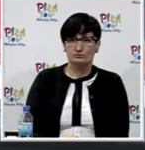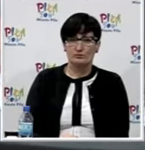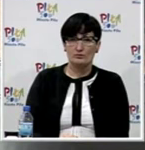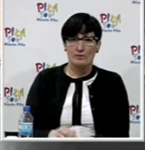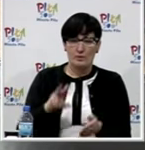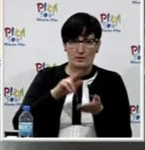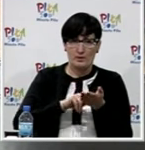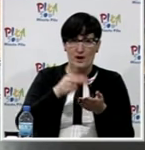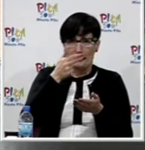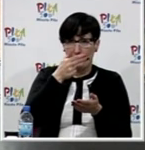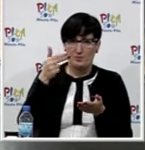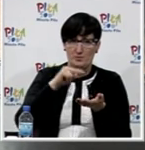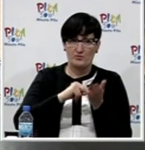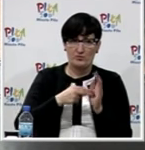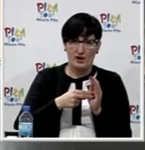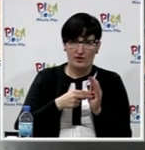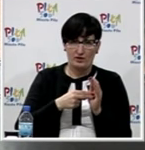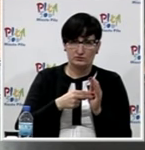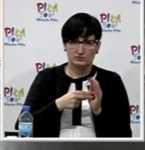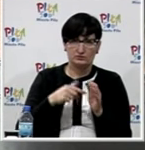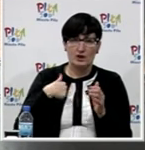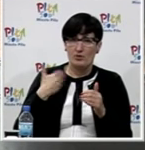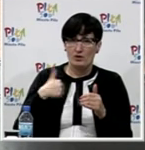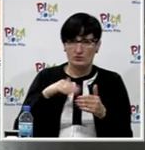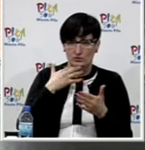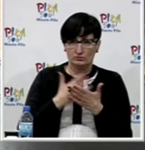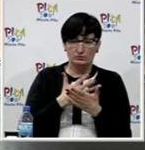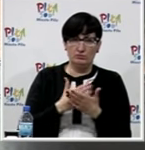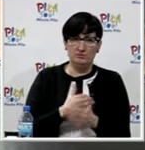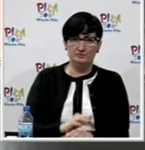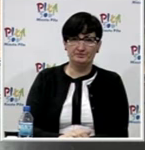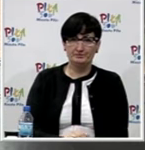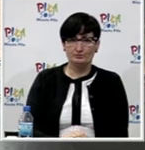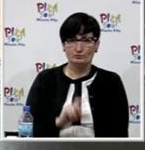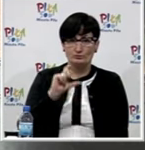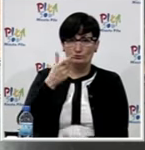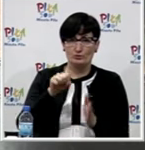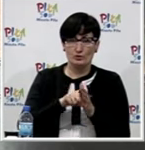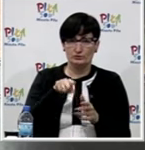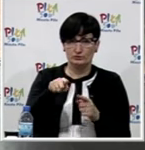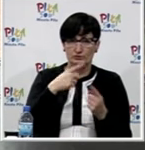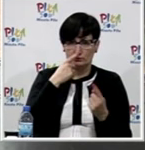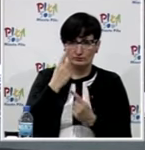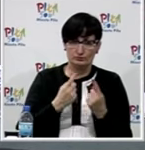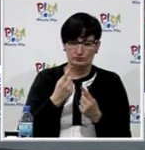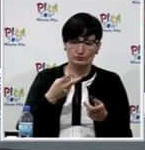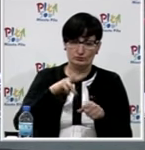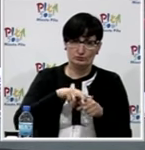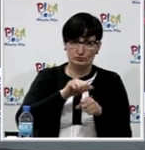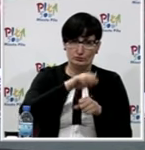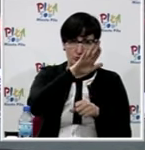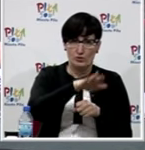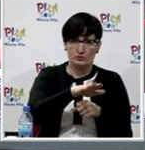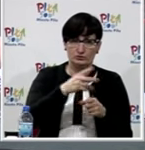planów inwestycyjnych nie chciałabym się wypowiadać, natomiast co do tych działek, które są położone w pasie drogowym drogi